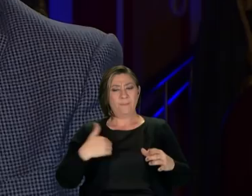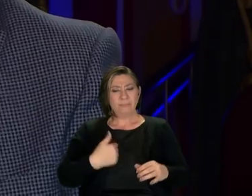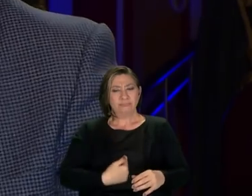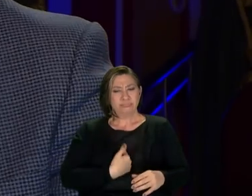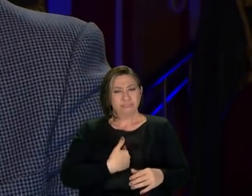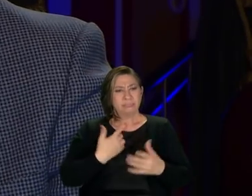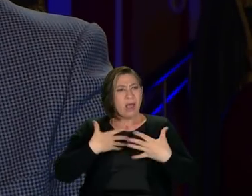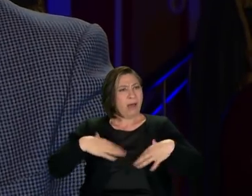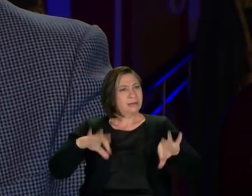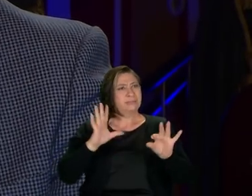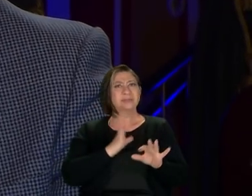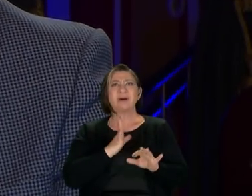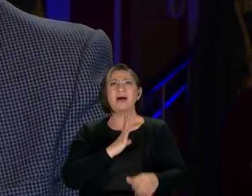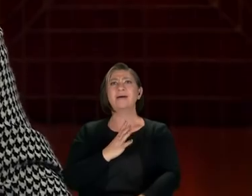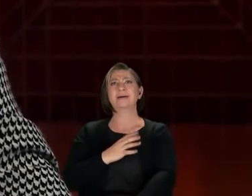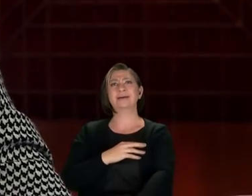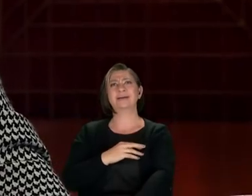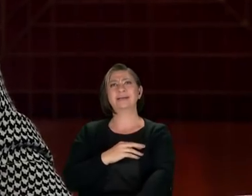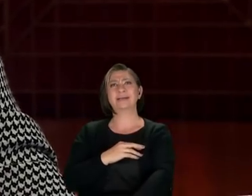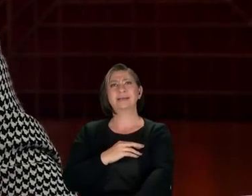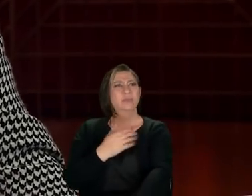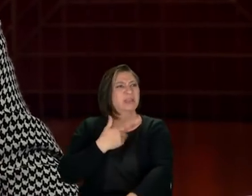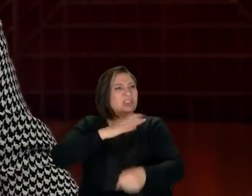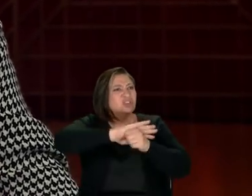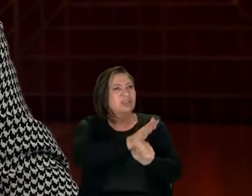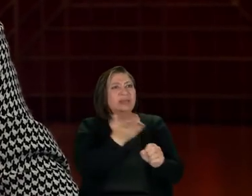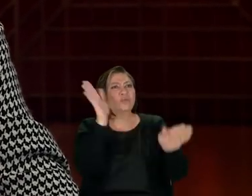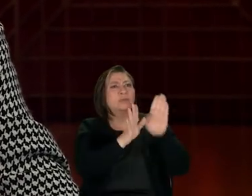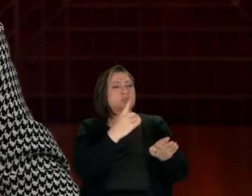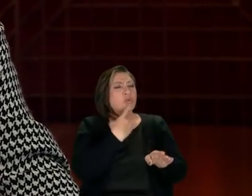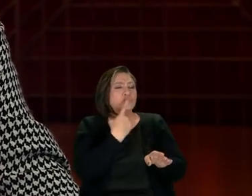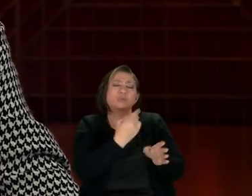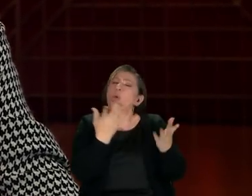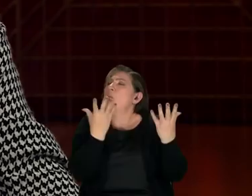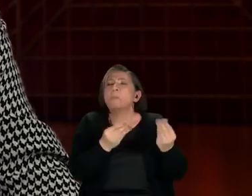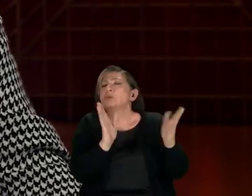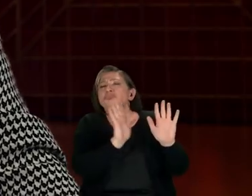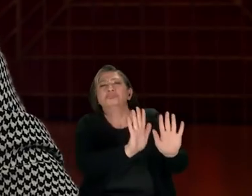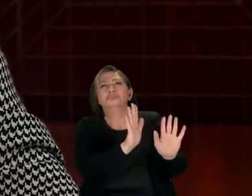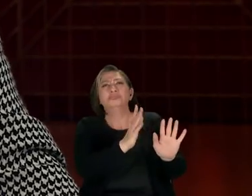hareket kabiliyetimiz var yani bizim. Peki bu, niye ona şiddete alıyorum ki? Yani çocuk söylemiş olabilir.